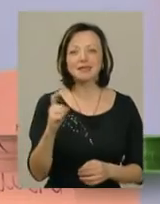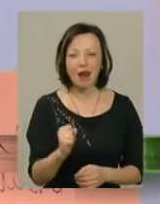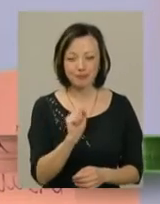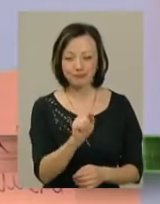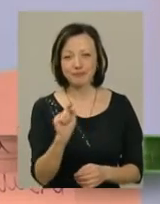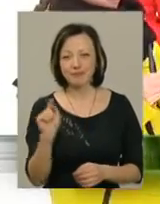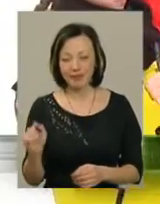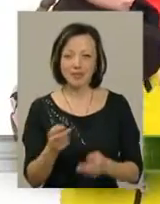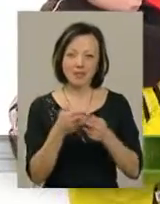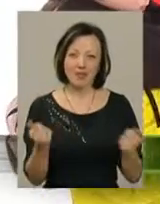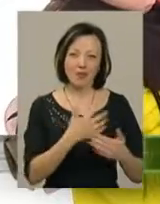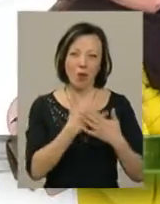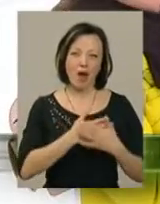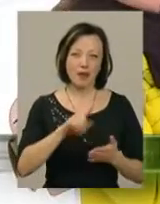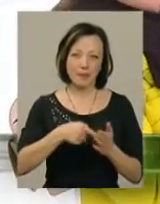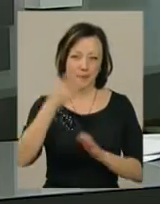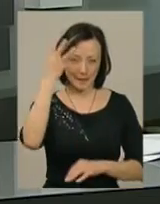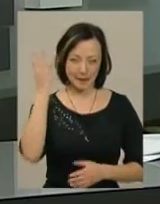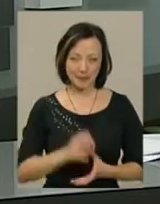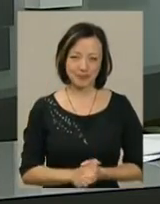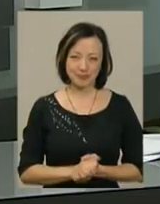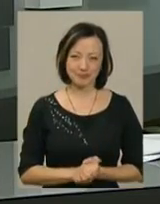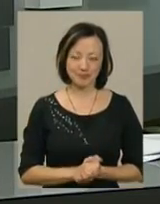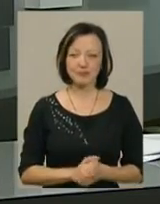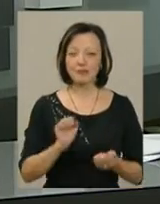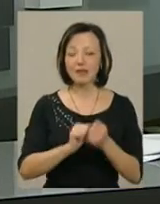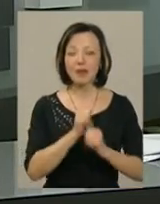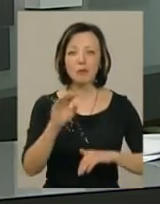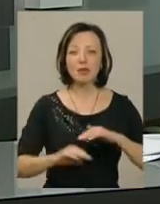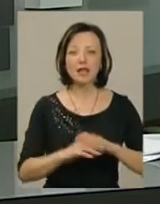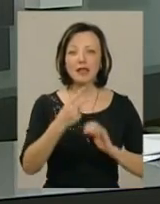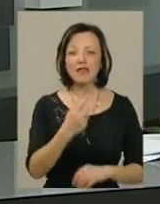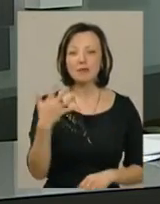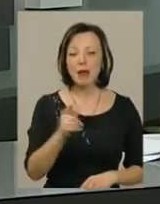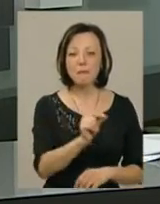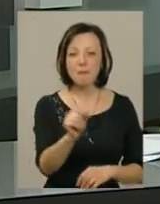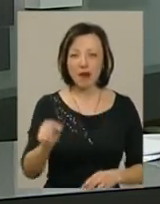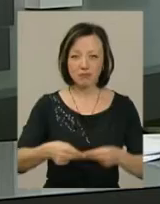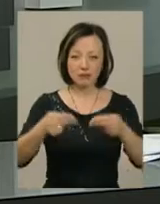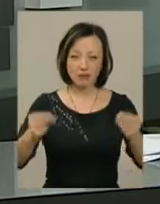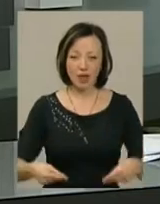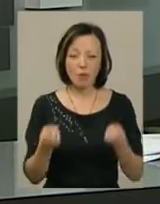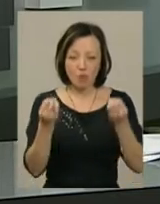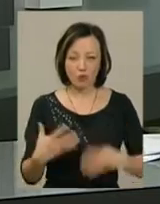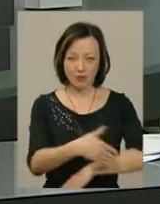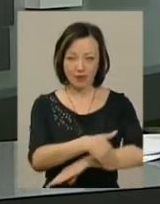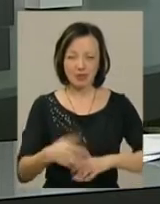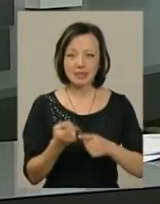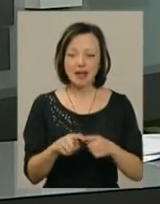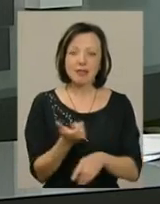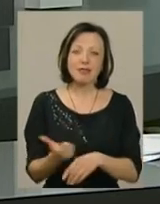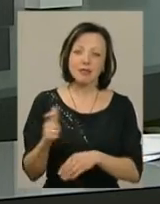центру зізнавались у коханні Хмельницькому. В Кам'янці-Подільському 25 пар взяли шлюб «Просто неба». Це